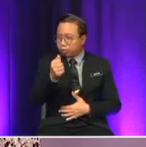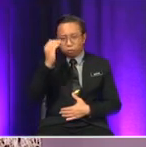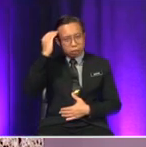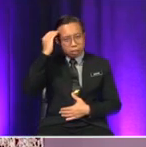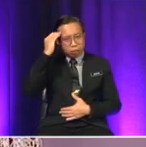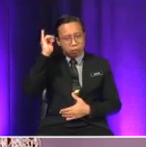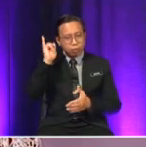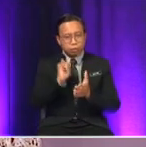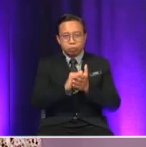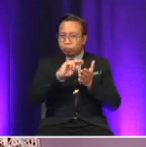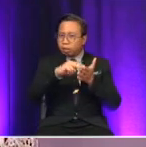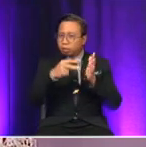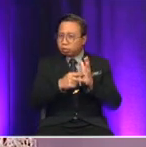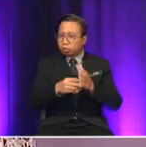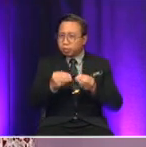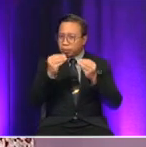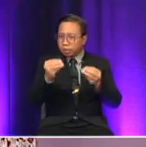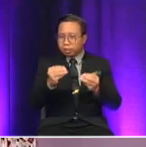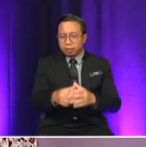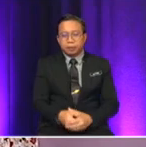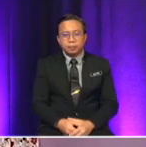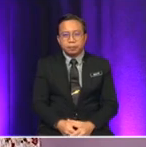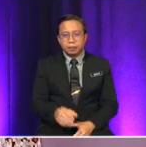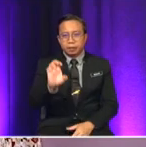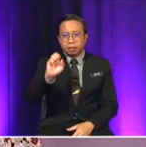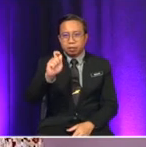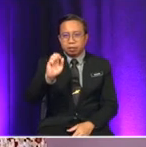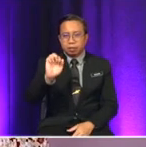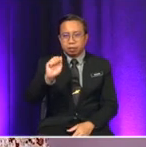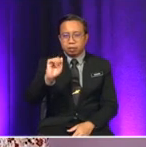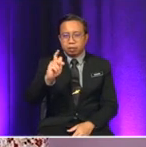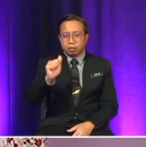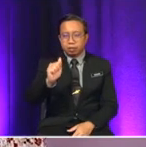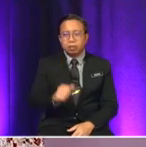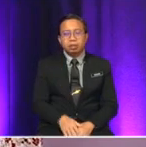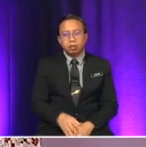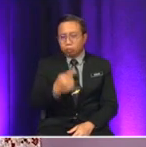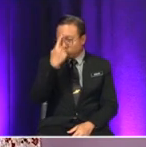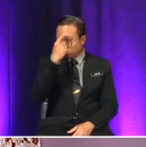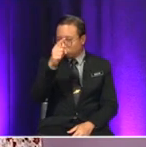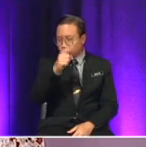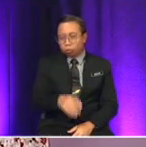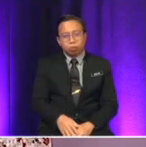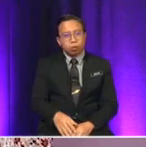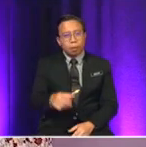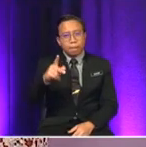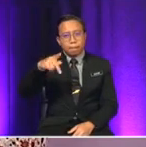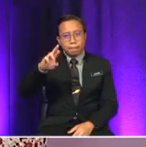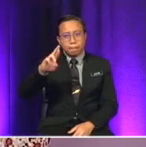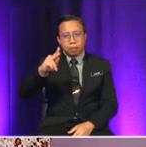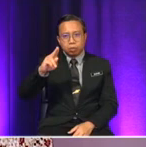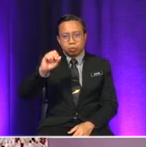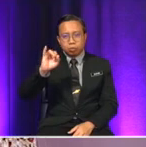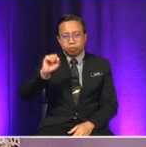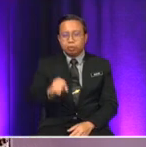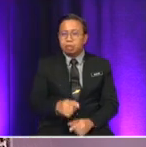itu ialah definisi bagi estetika. Okey, manakala untuk perkusi pula, okey, jawapan